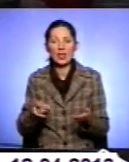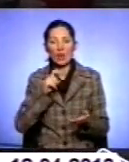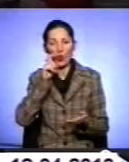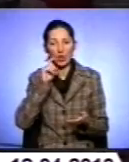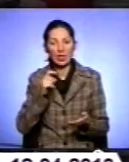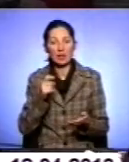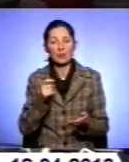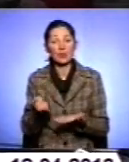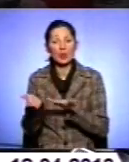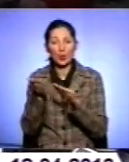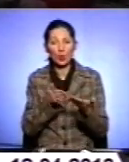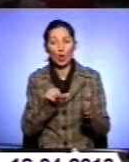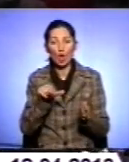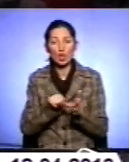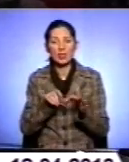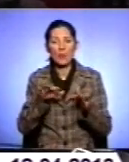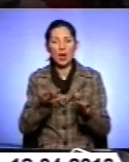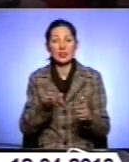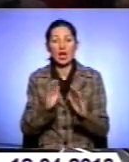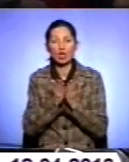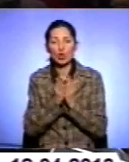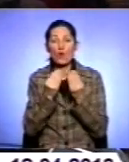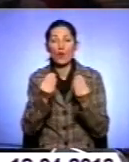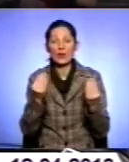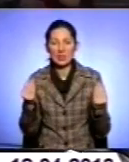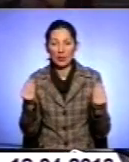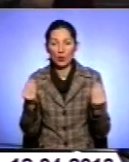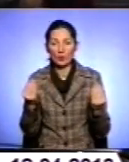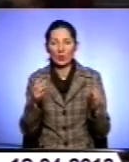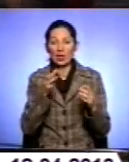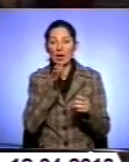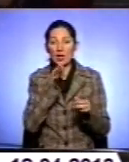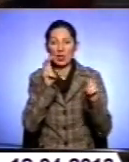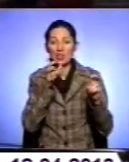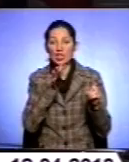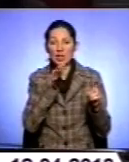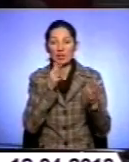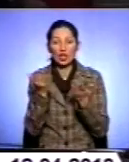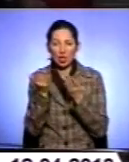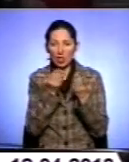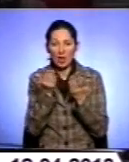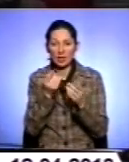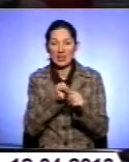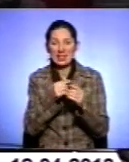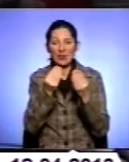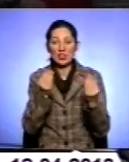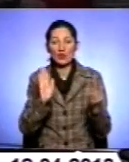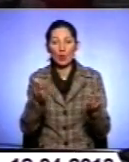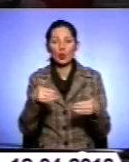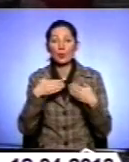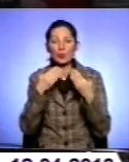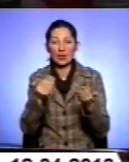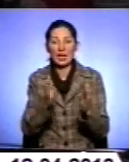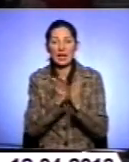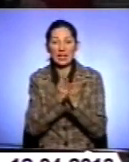Запропонують учасникам акції книжкову виставку «Час читати». На цій виставці будуть представлені книги